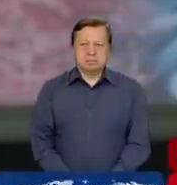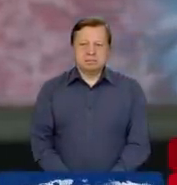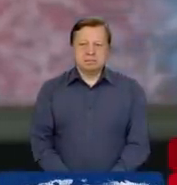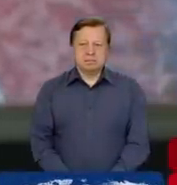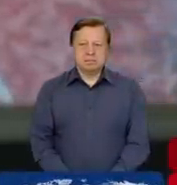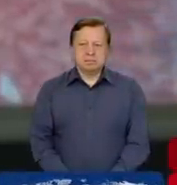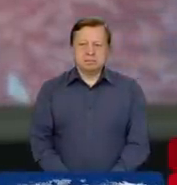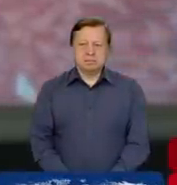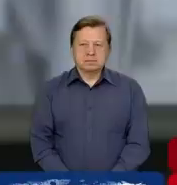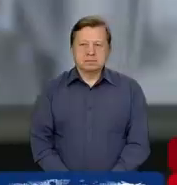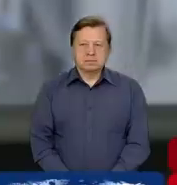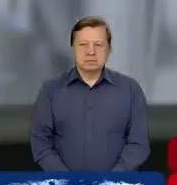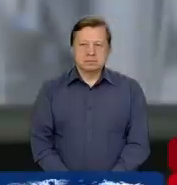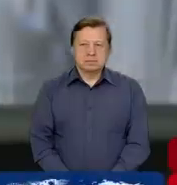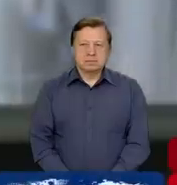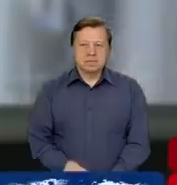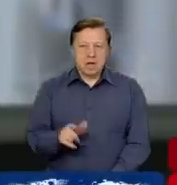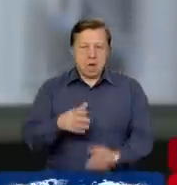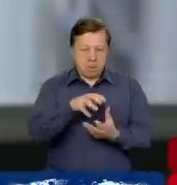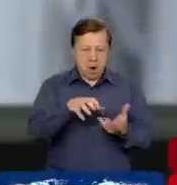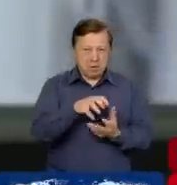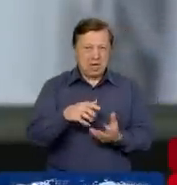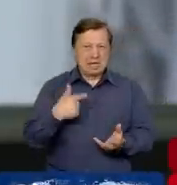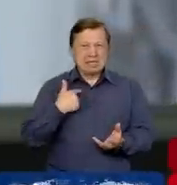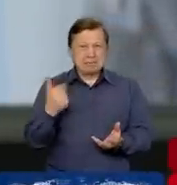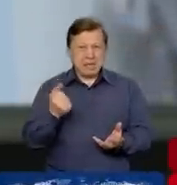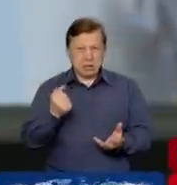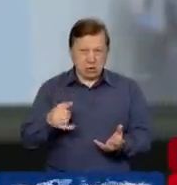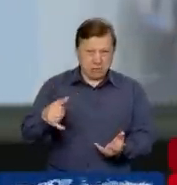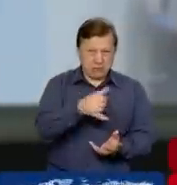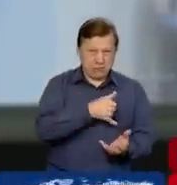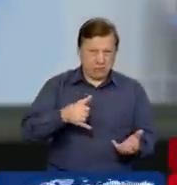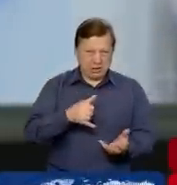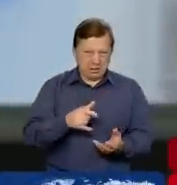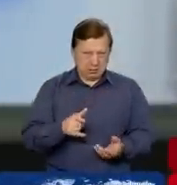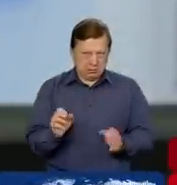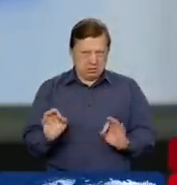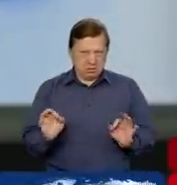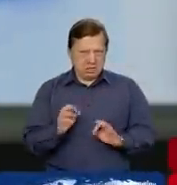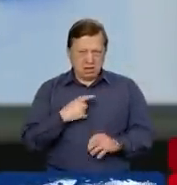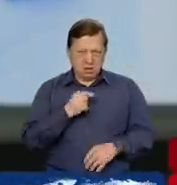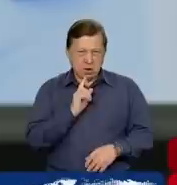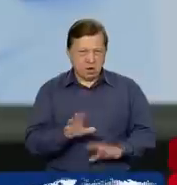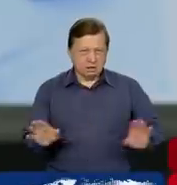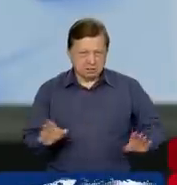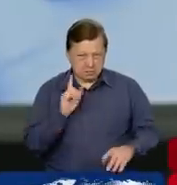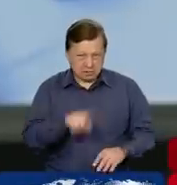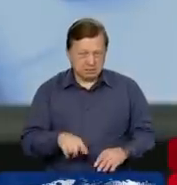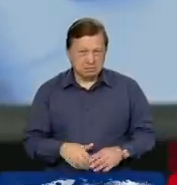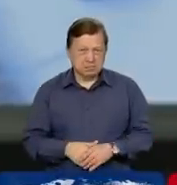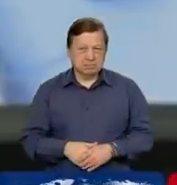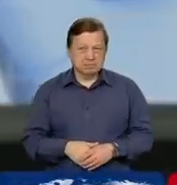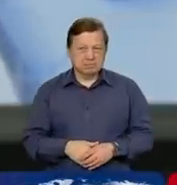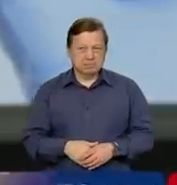drobnoustrojów chorobotwórczych. Taki zalany pomidor spirytusem to tak bardziej w kierunku krwawej mery. Nie rekomendujemy i nie polecamy, bo można krzywdę sobie